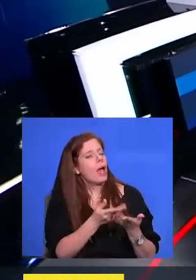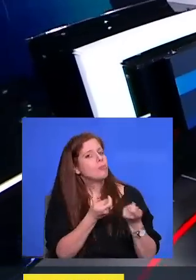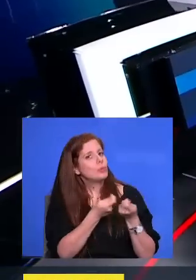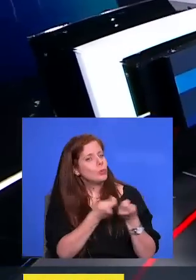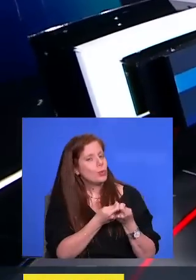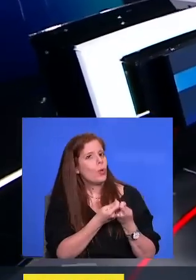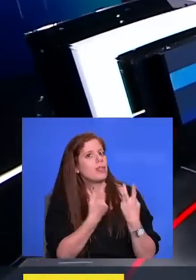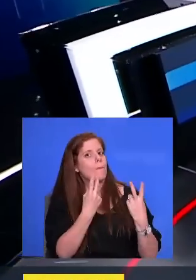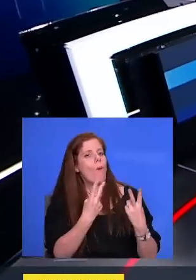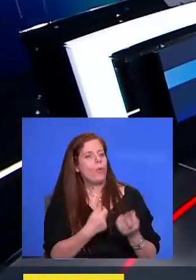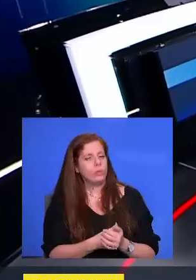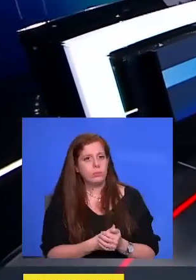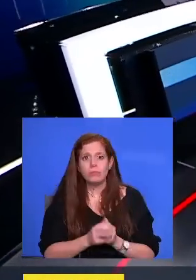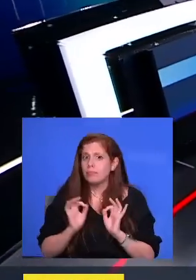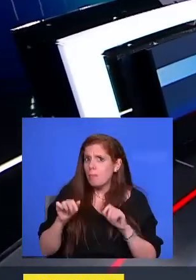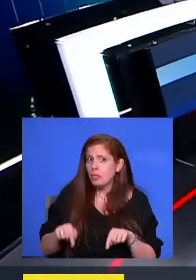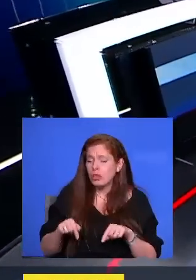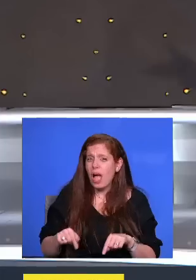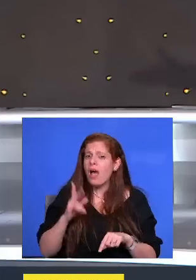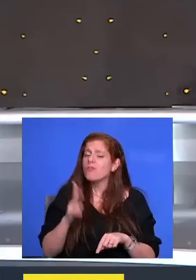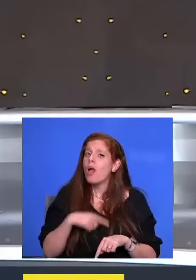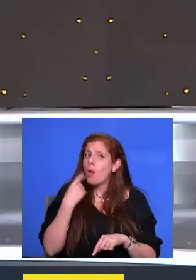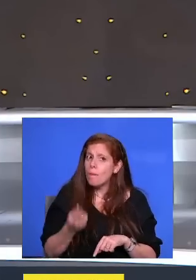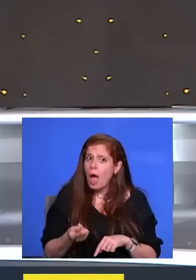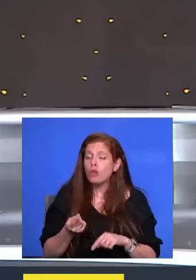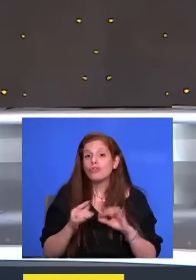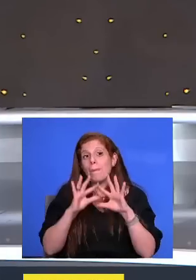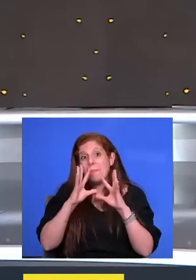הבוערות. ממש כך, מיכל, אפשר לומר שבגדול,